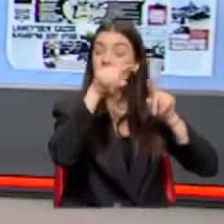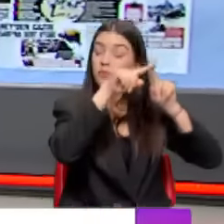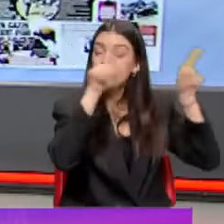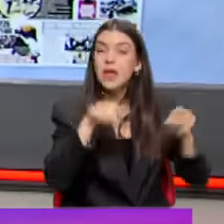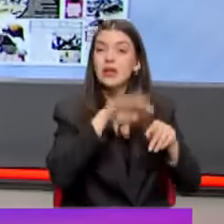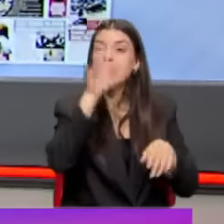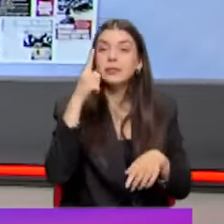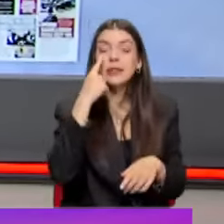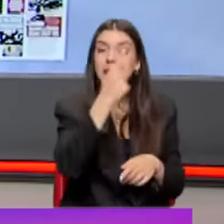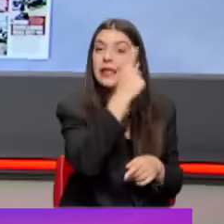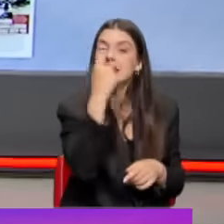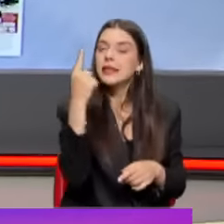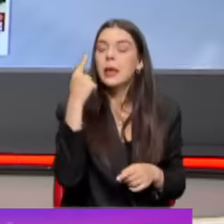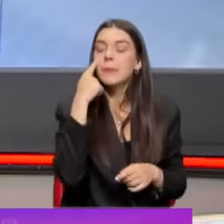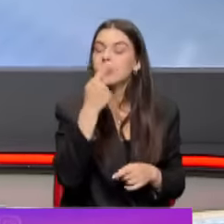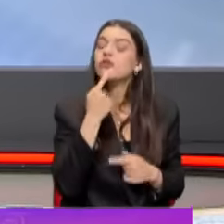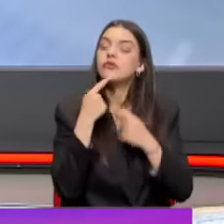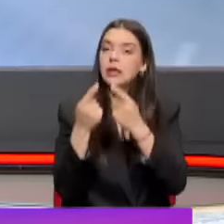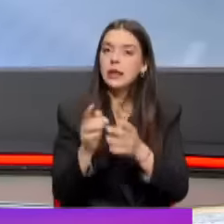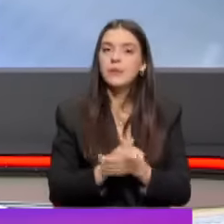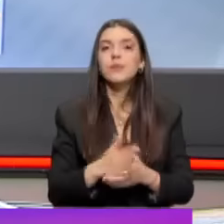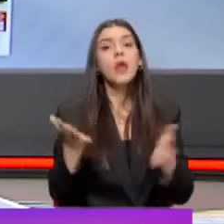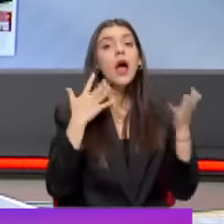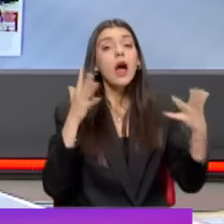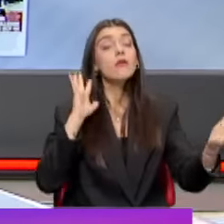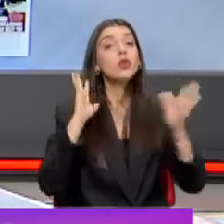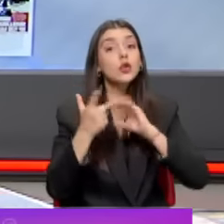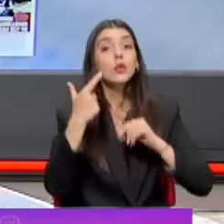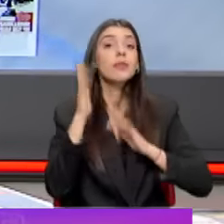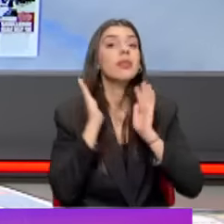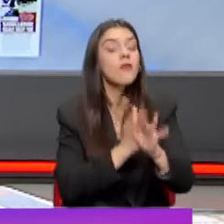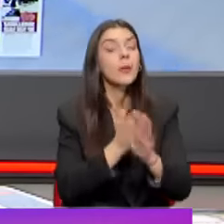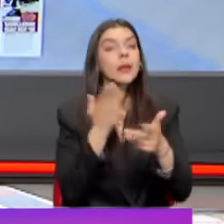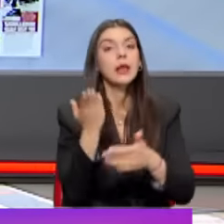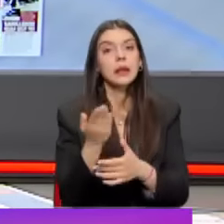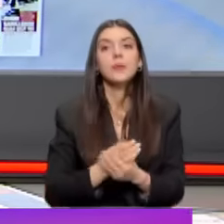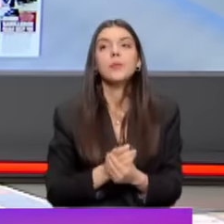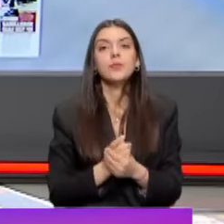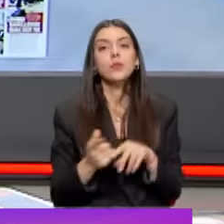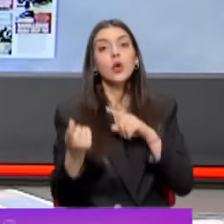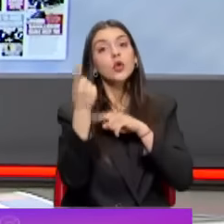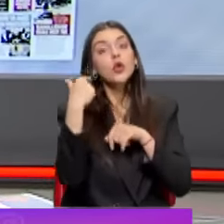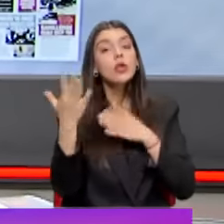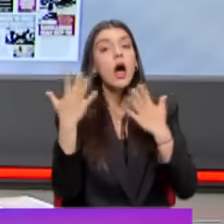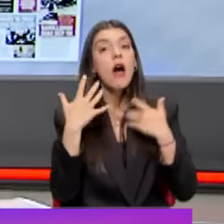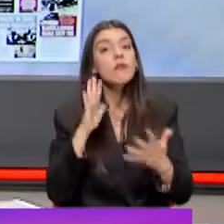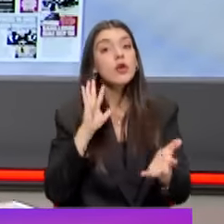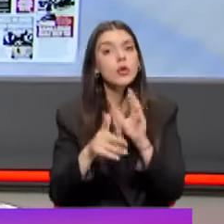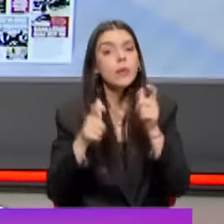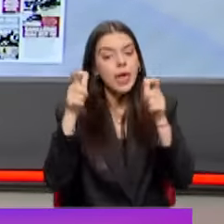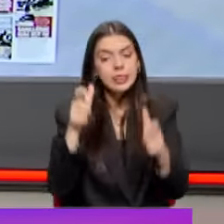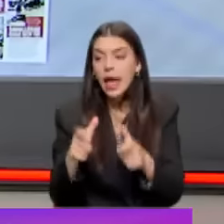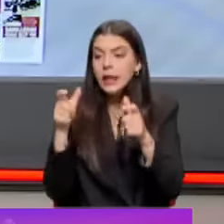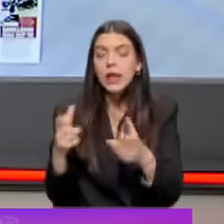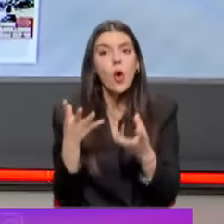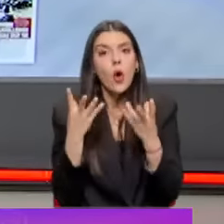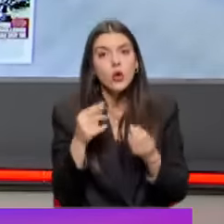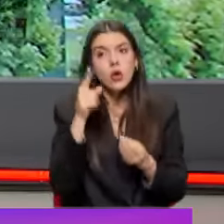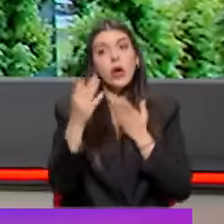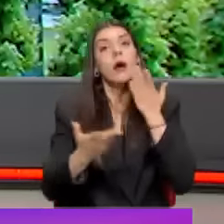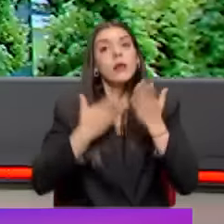teker bakacağız diyelim hava durumu ile devam edelim Eee Dün hava durumu nerede ne yaşattı Ondan